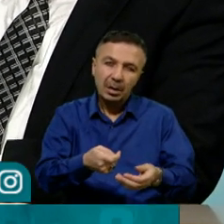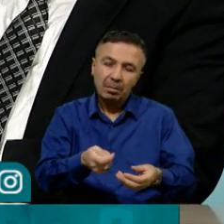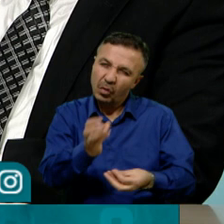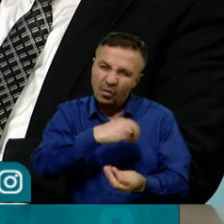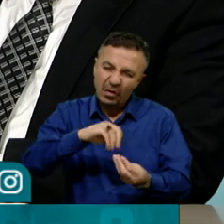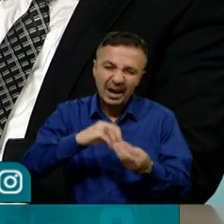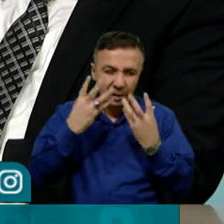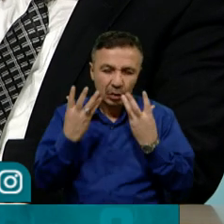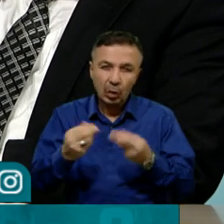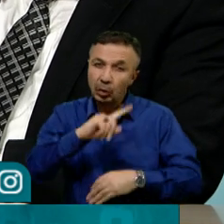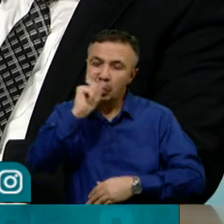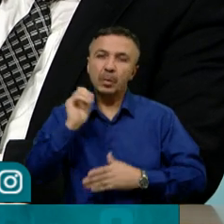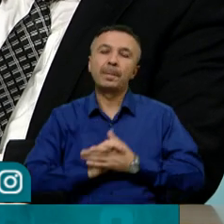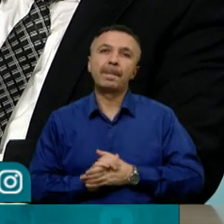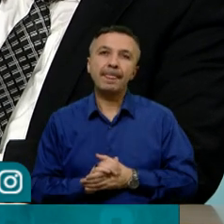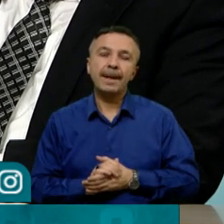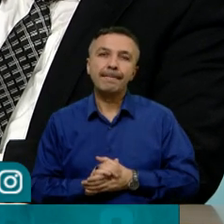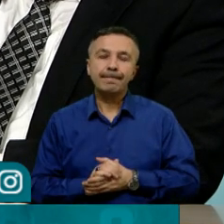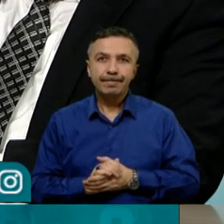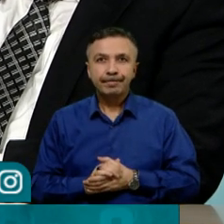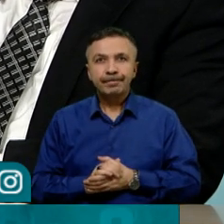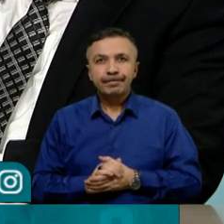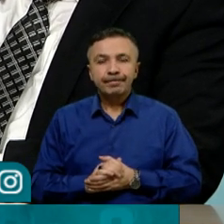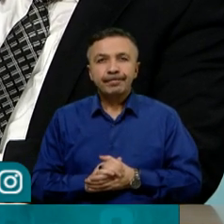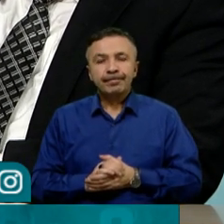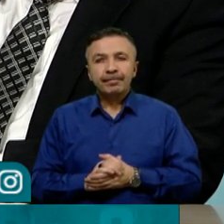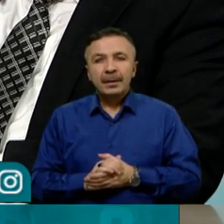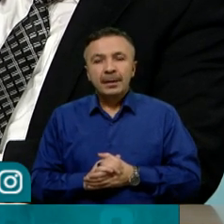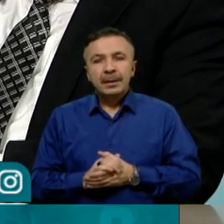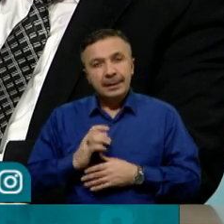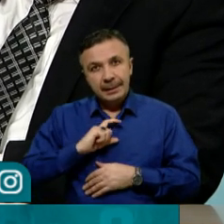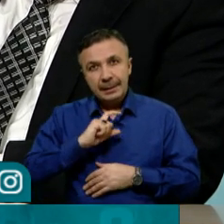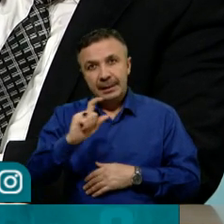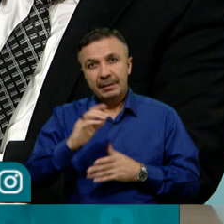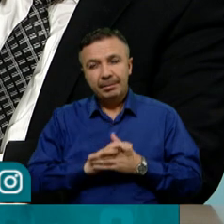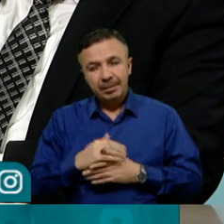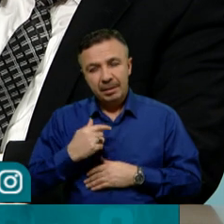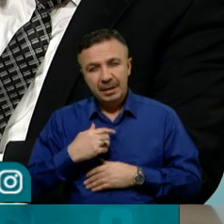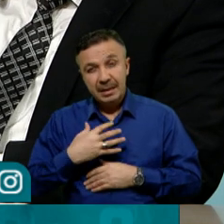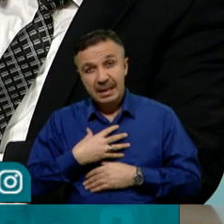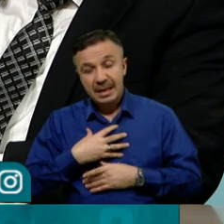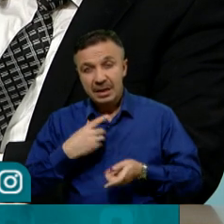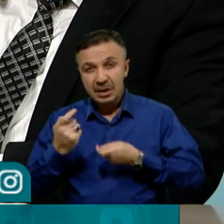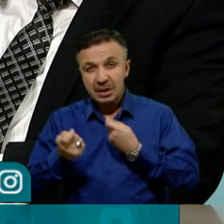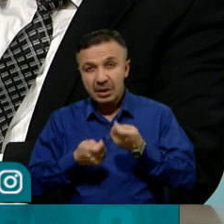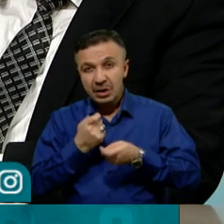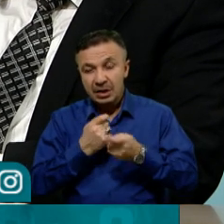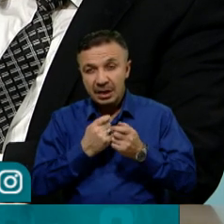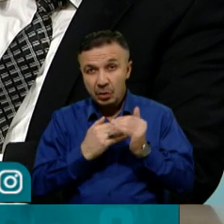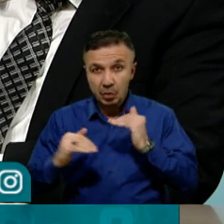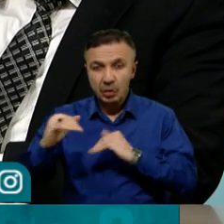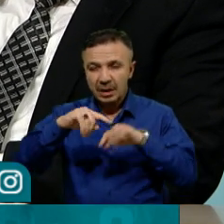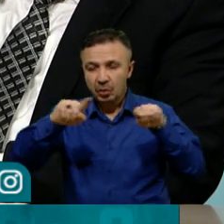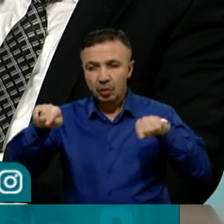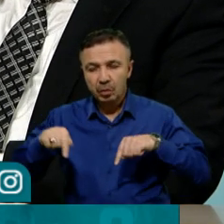bunların ayrıntıları var gerçekten Ama biz özellikle şunu Dün seksek kurulumuz söylüyor